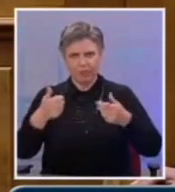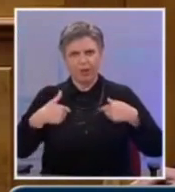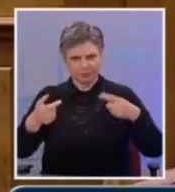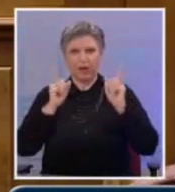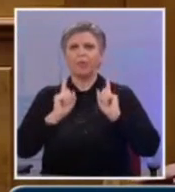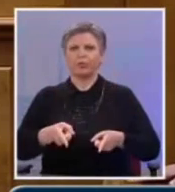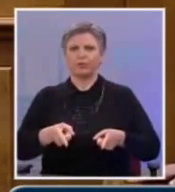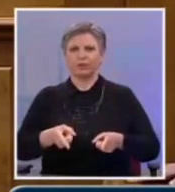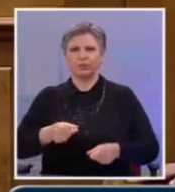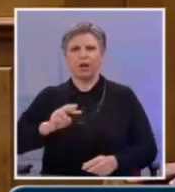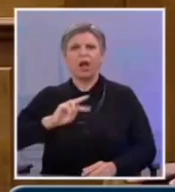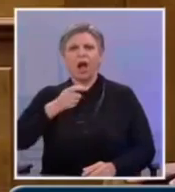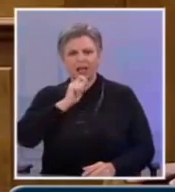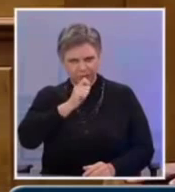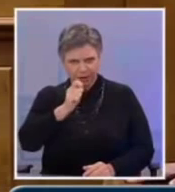Φταίει η αντιπολίτευση